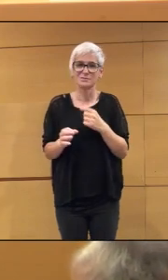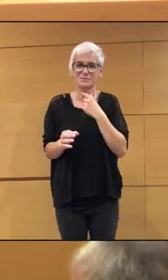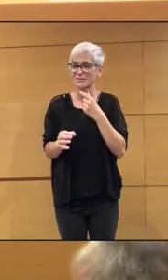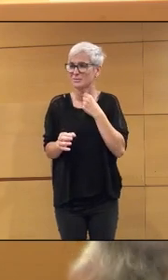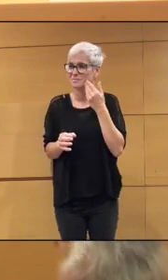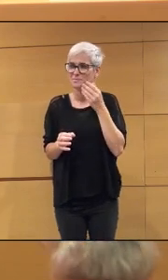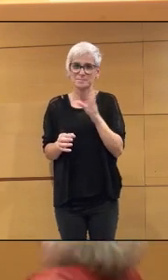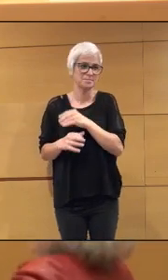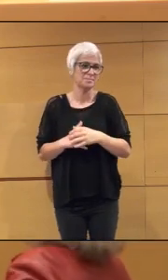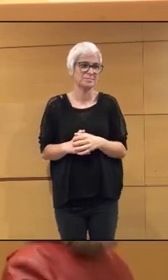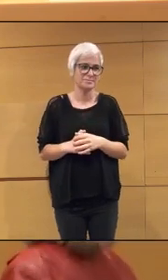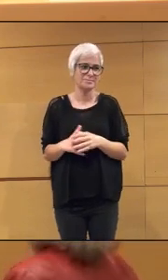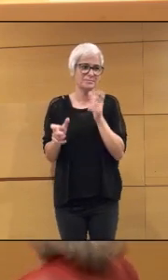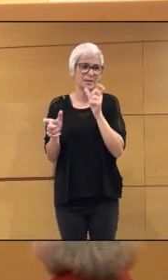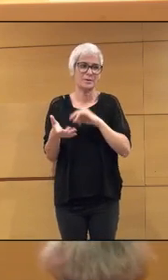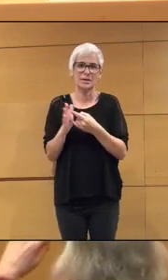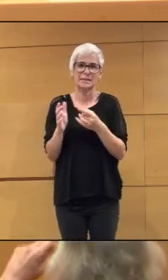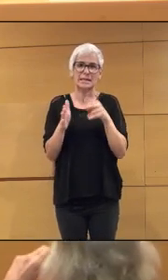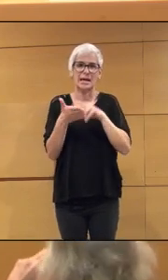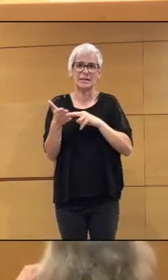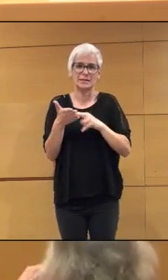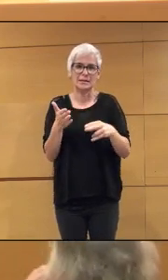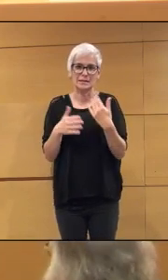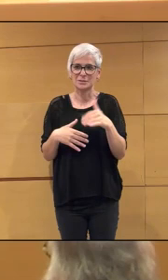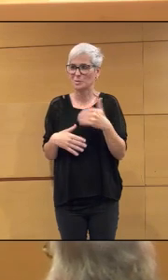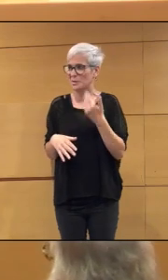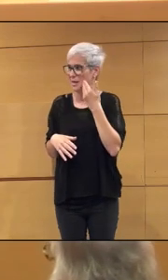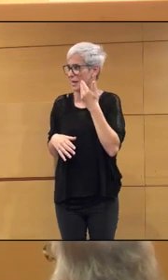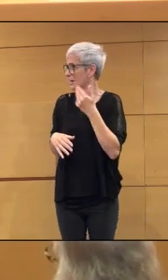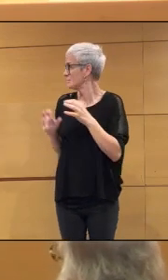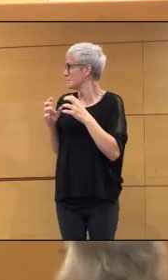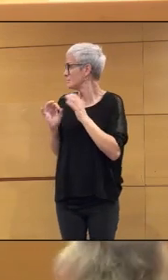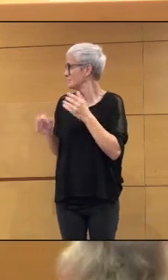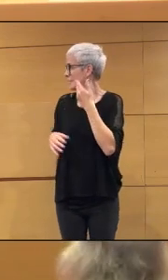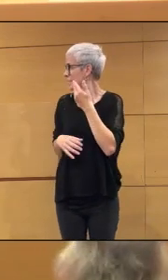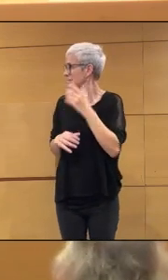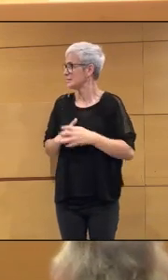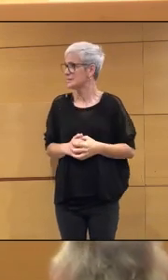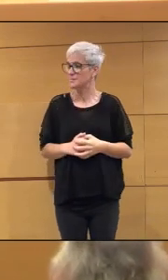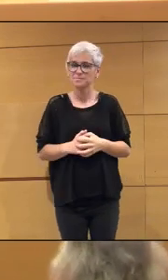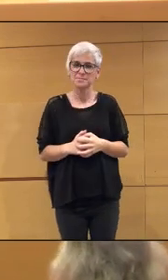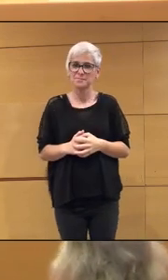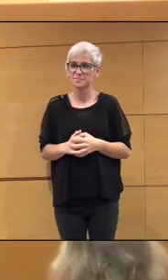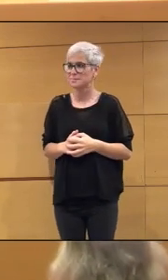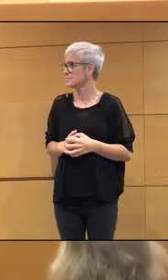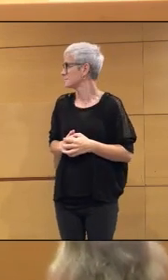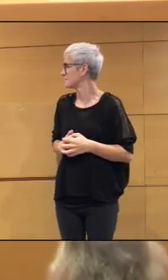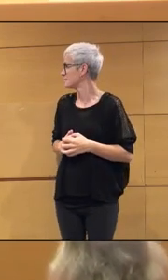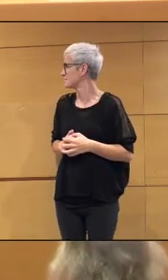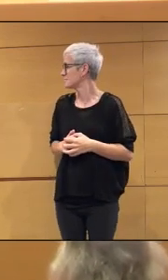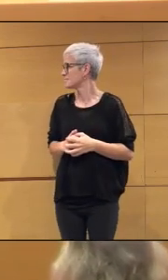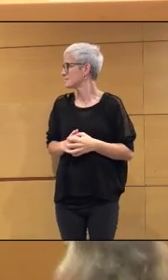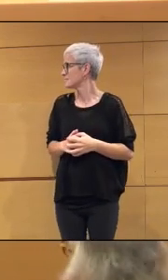molts... Us heu adonat, no? És culpa de l'Anna, això. No. Ah, és culpa de l'Anna, tu. De cap allà